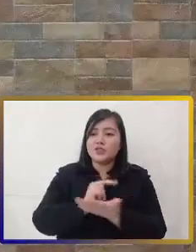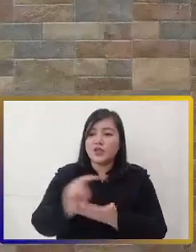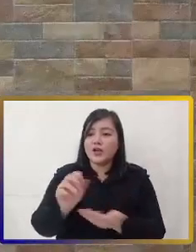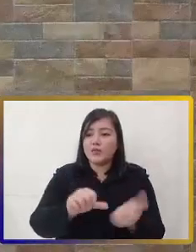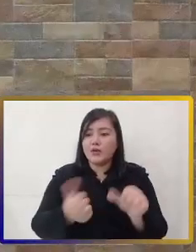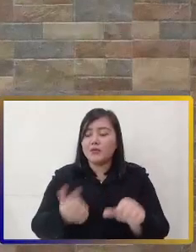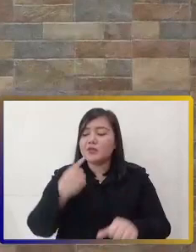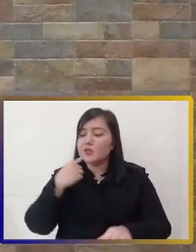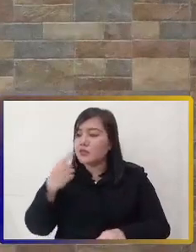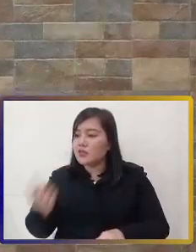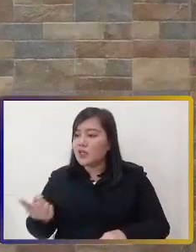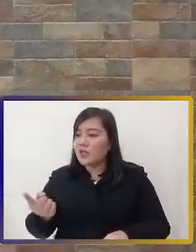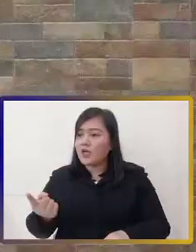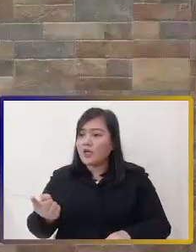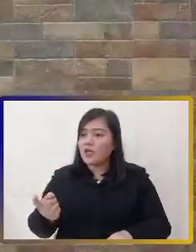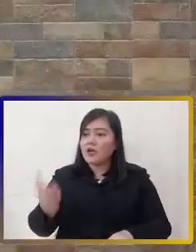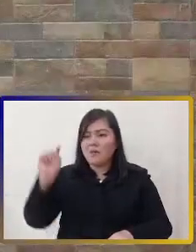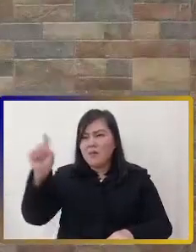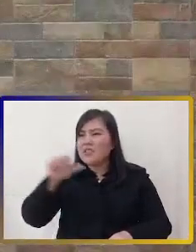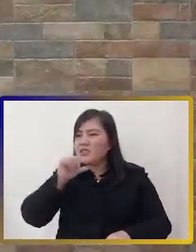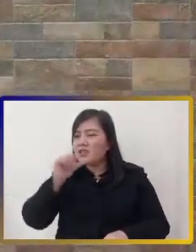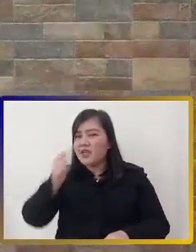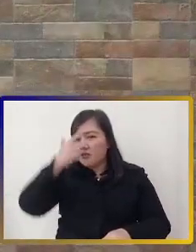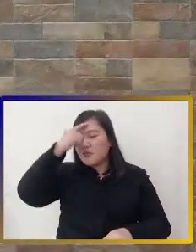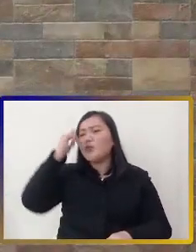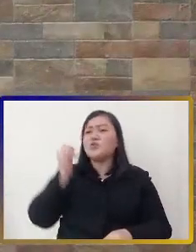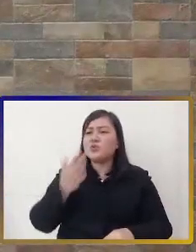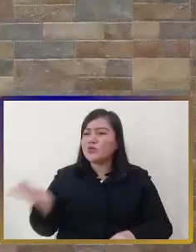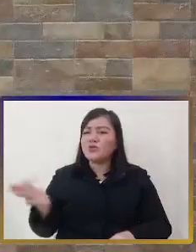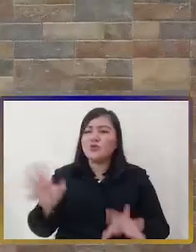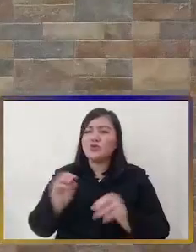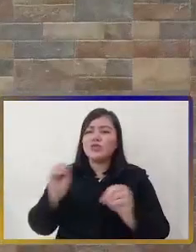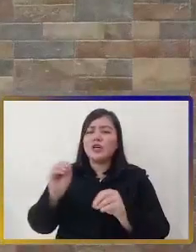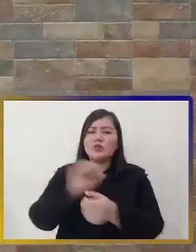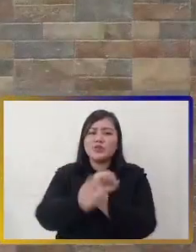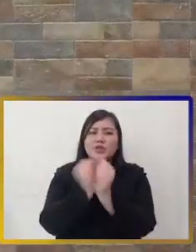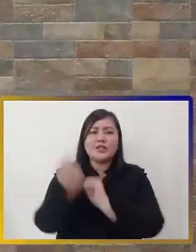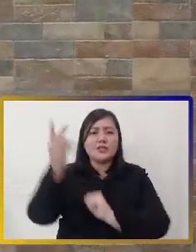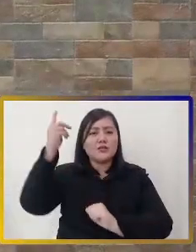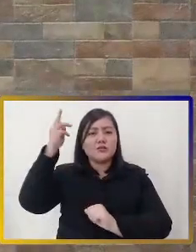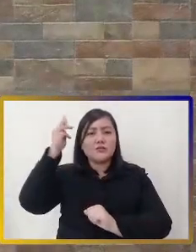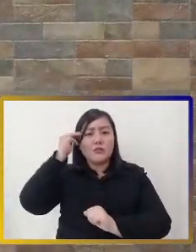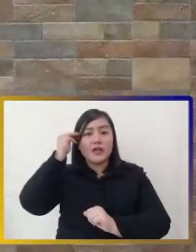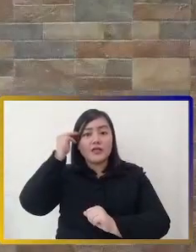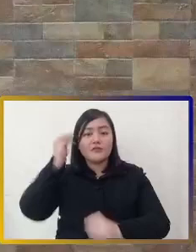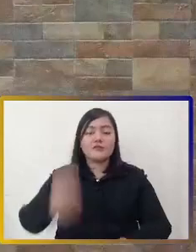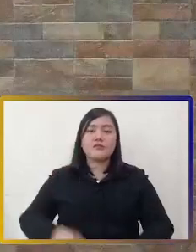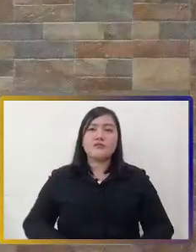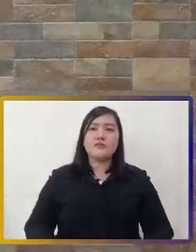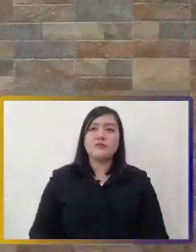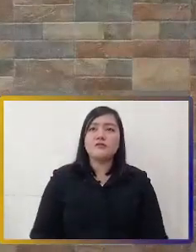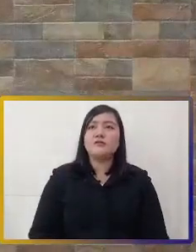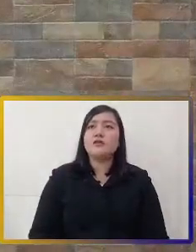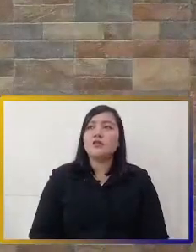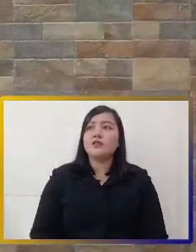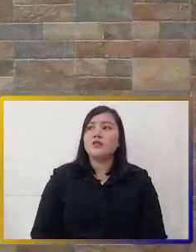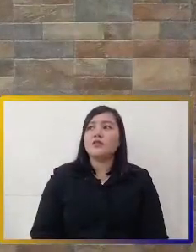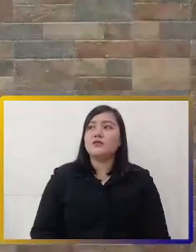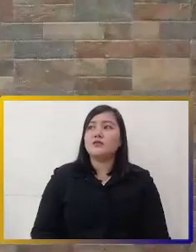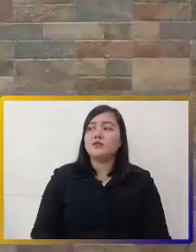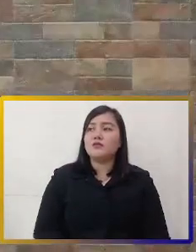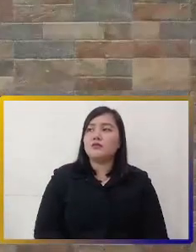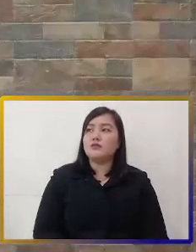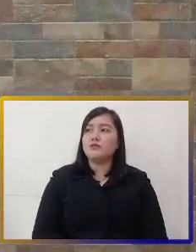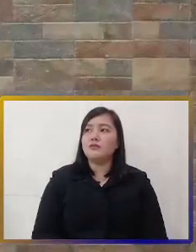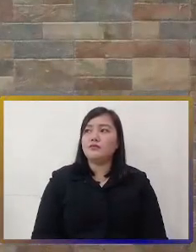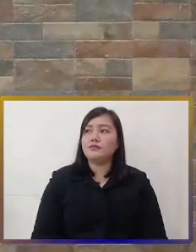ni Constantine. Without regeneration, this time, dahil may kapangyarihan siya, pinabautismuhan niya. Na wala man lang of